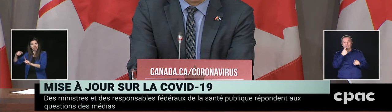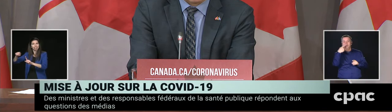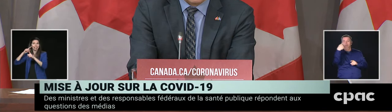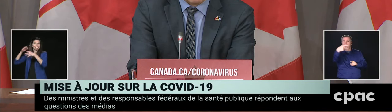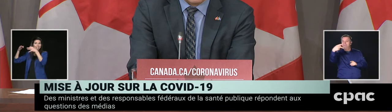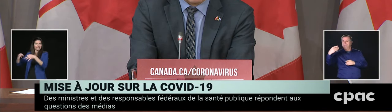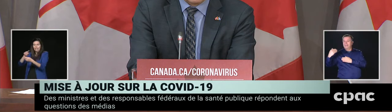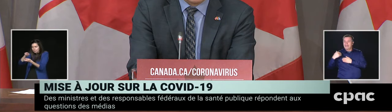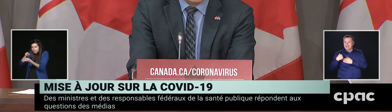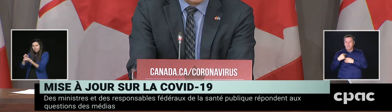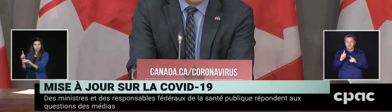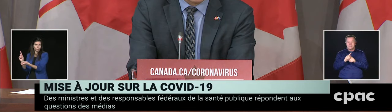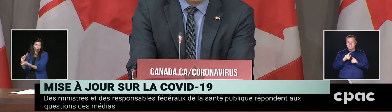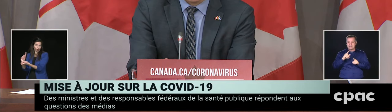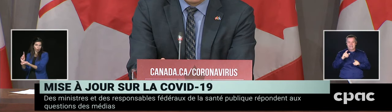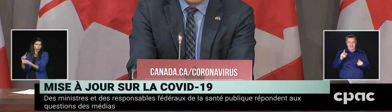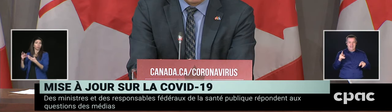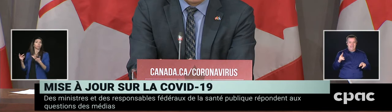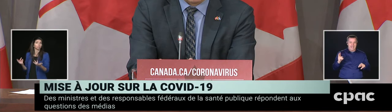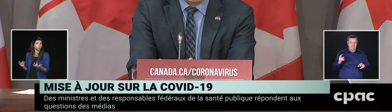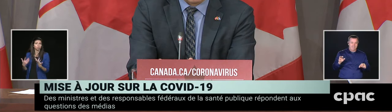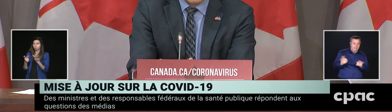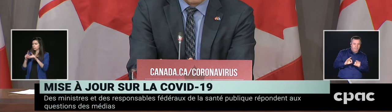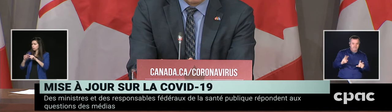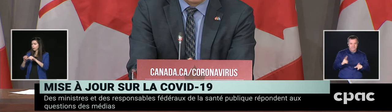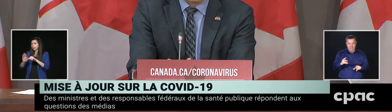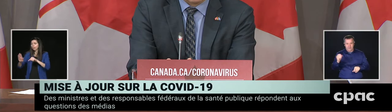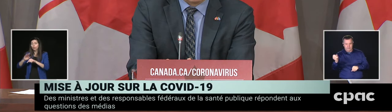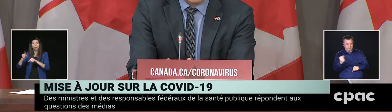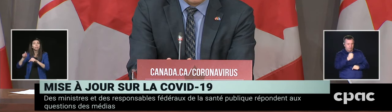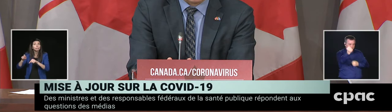gens sont déployés. Alors, les informations que nous